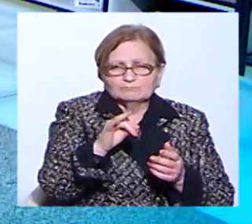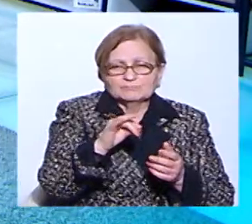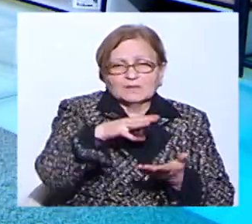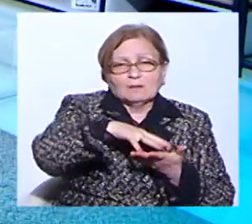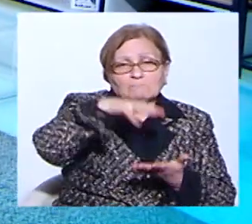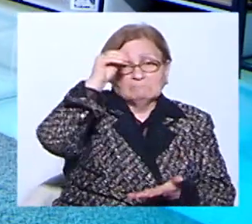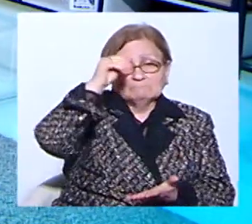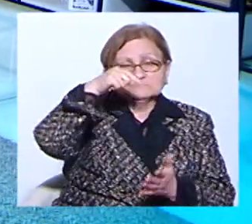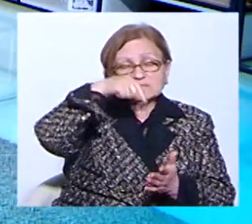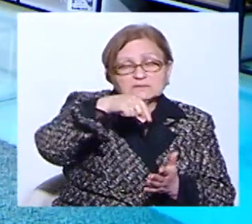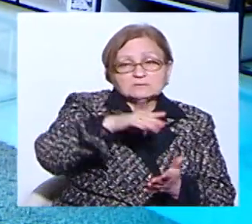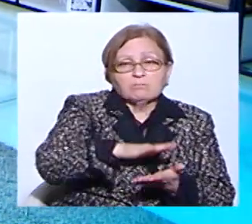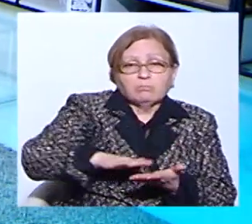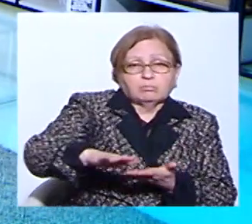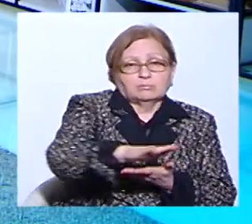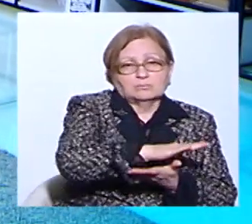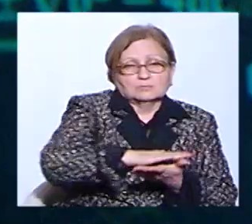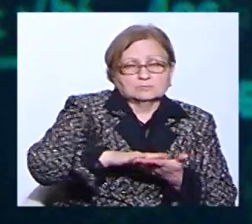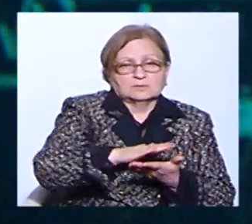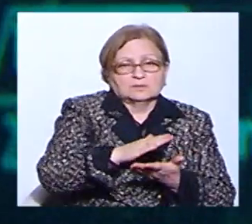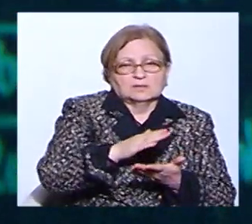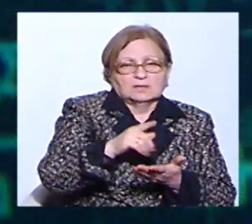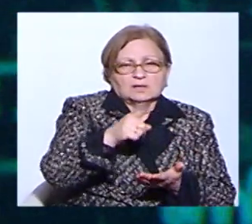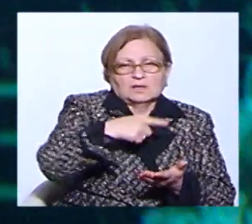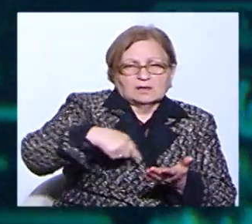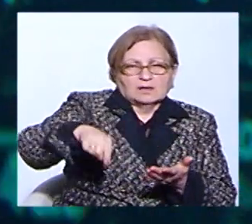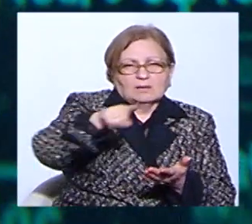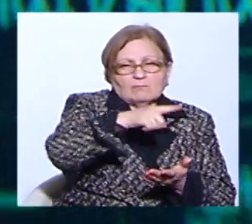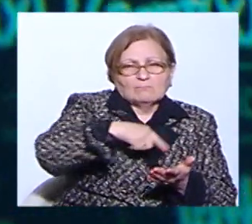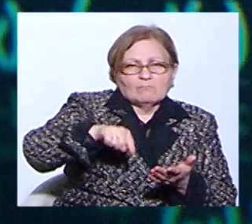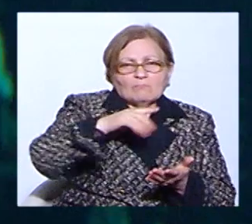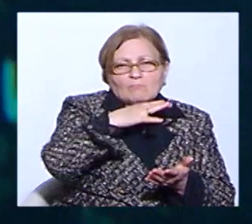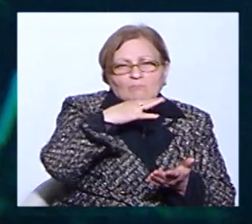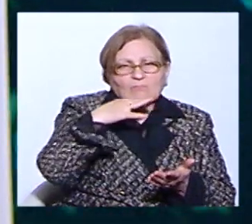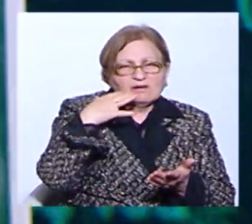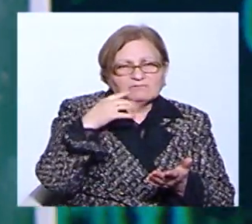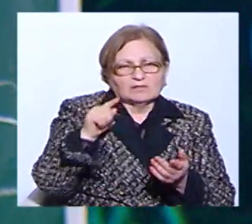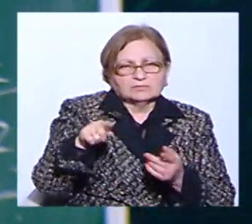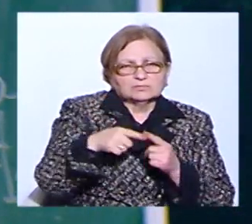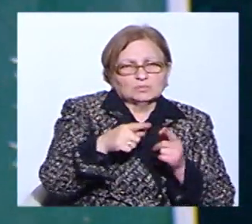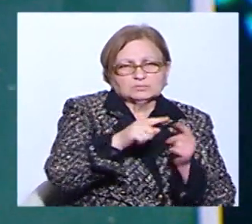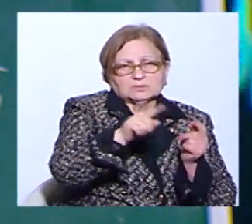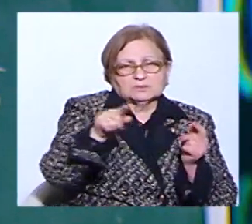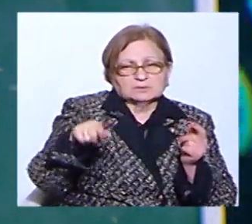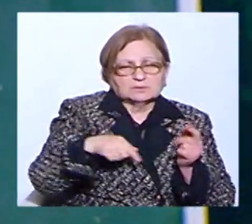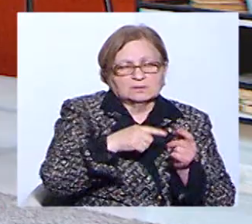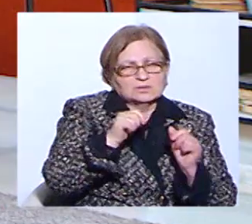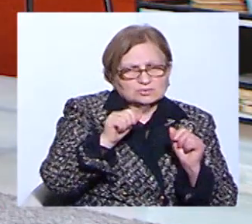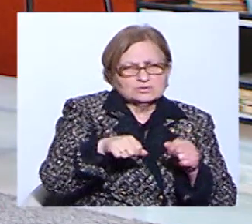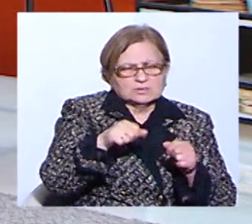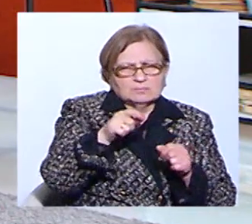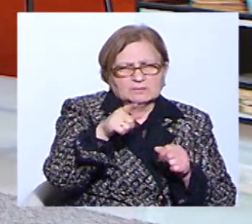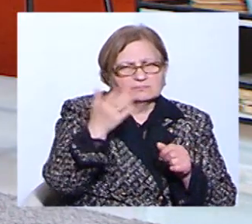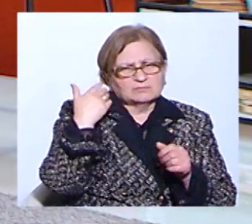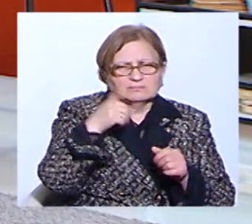პირამიდა, სადაც ფუძე არის უსასრულო გვერდების მქონე მრავალკუთხედი. თქვენ შეიძლება გაგიკეთებიათ